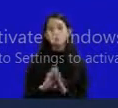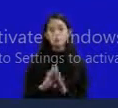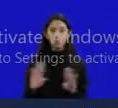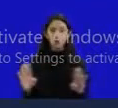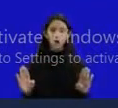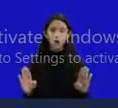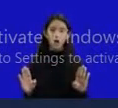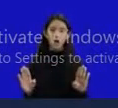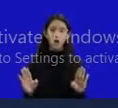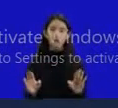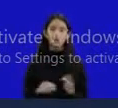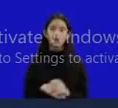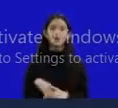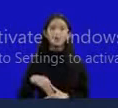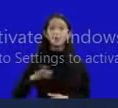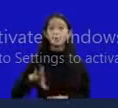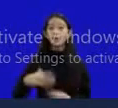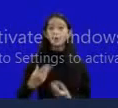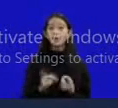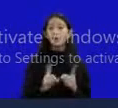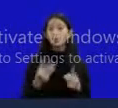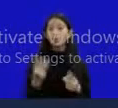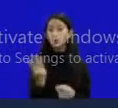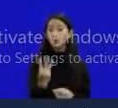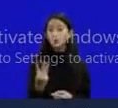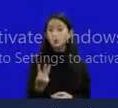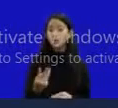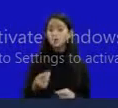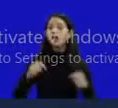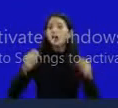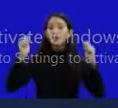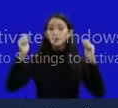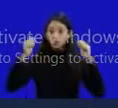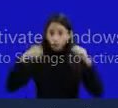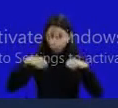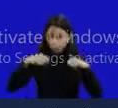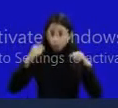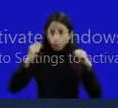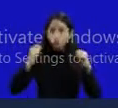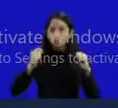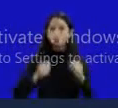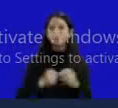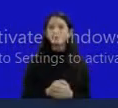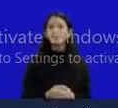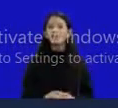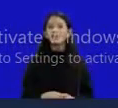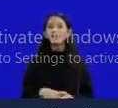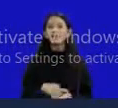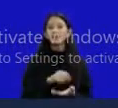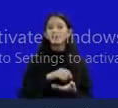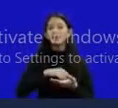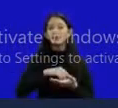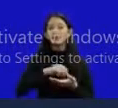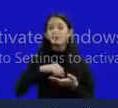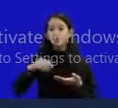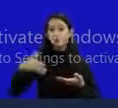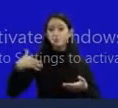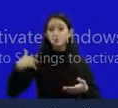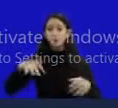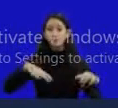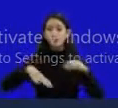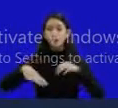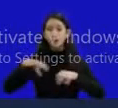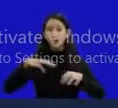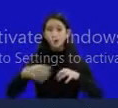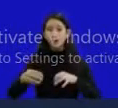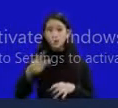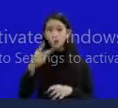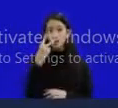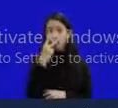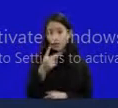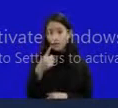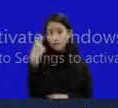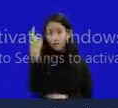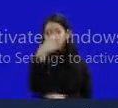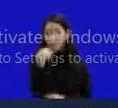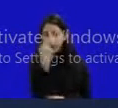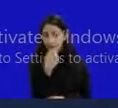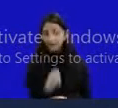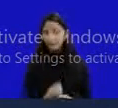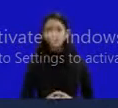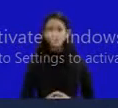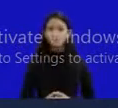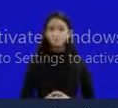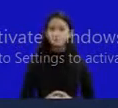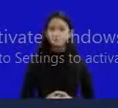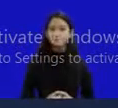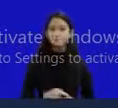dibuka tapi kalau tiketnya itu telah setuju berarti sekolah itu mulai boleh melaksanakan tetap muka ya